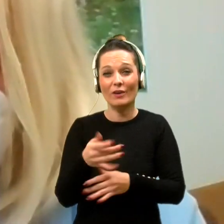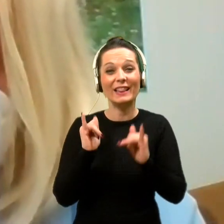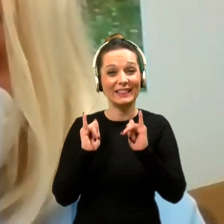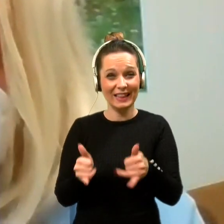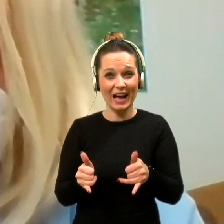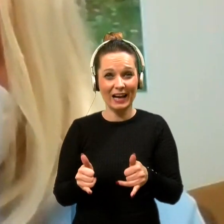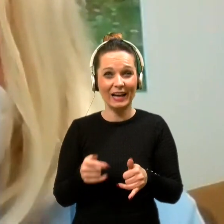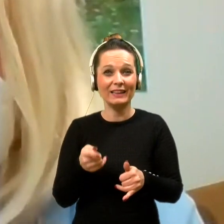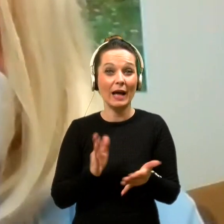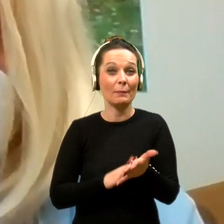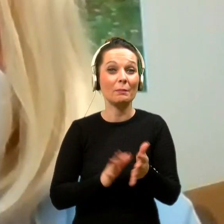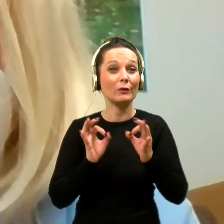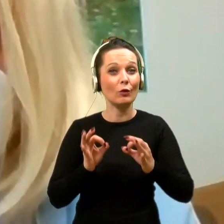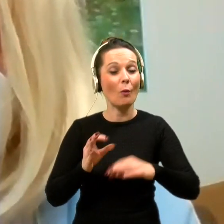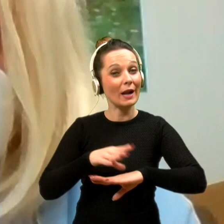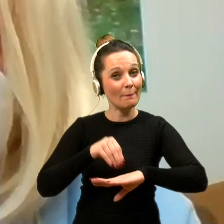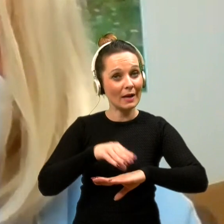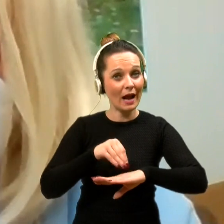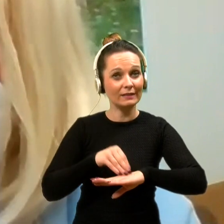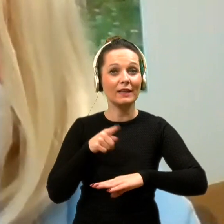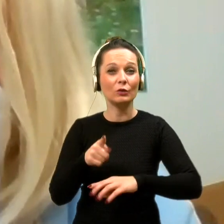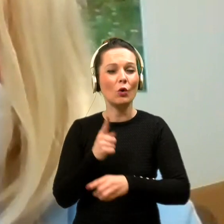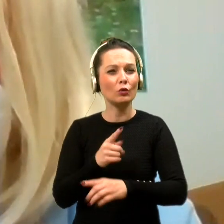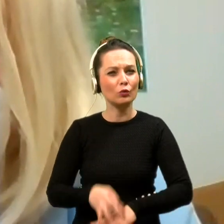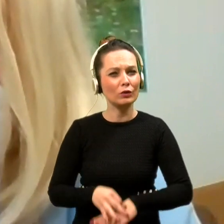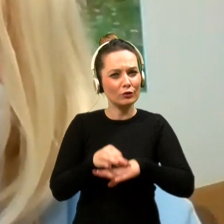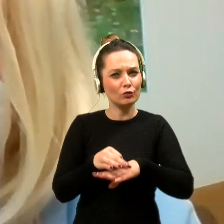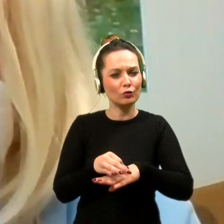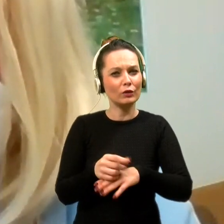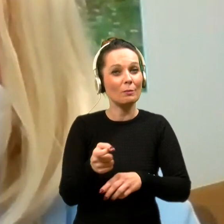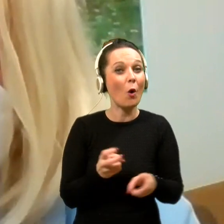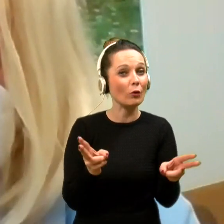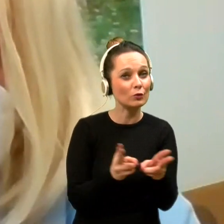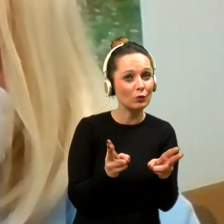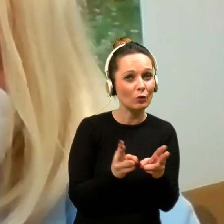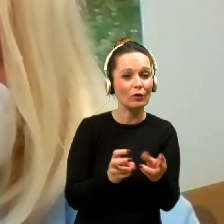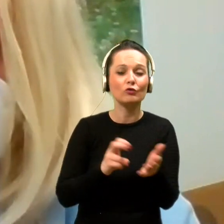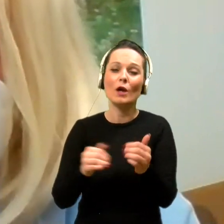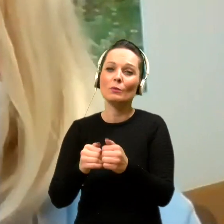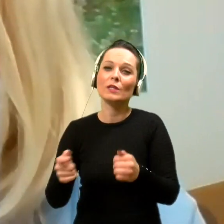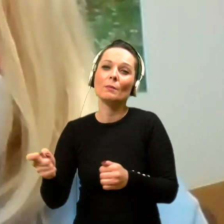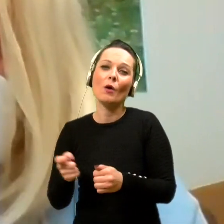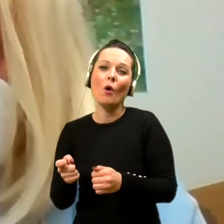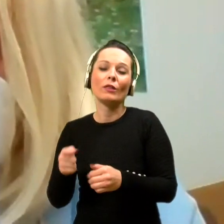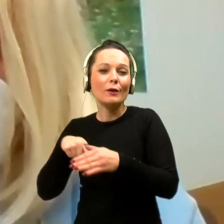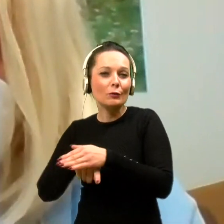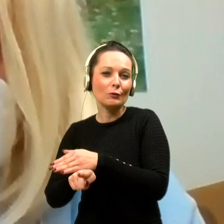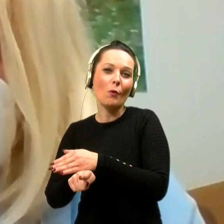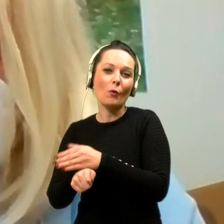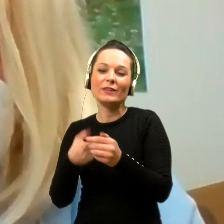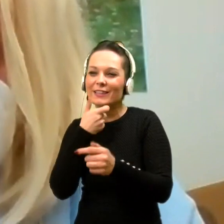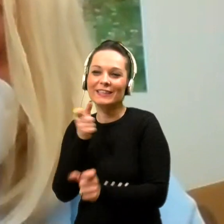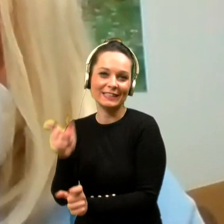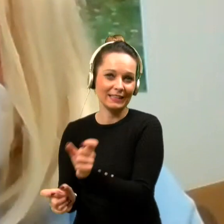so tu primeri dobre prakse, kar čutimo tudi na strani svojcev in posebno naših stanovalcev, ko so zdaj že